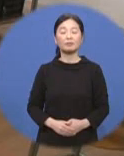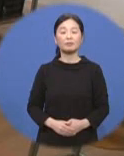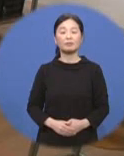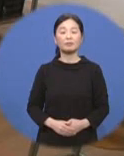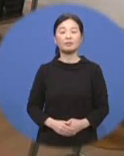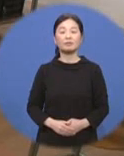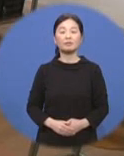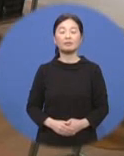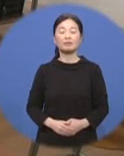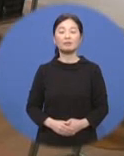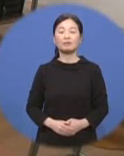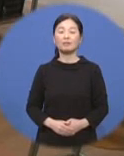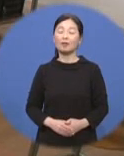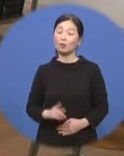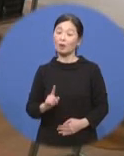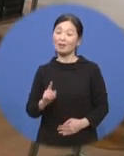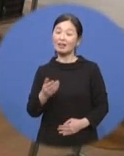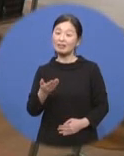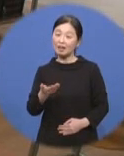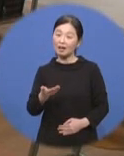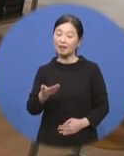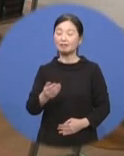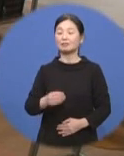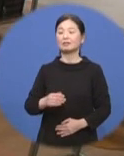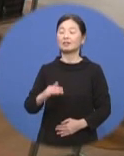はい、これは